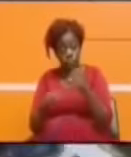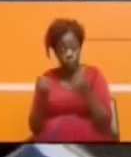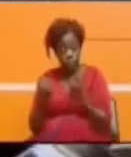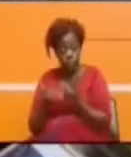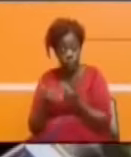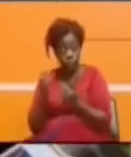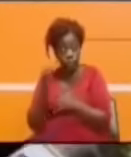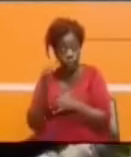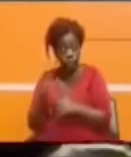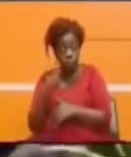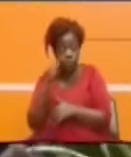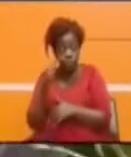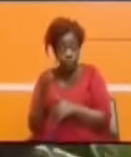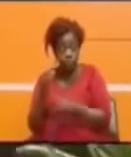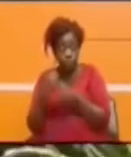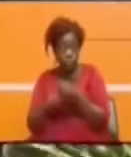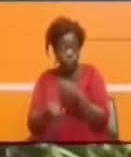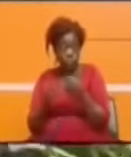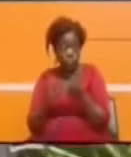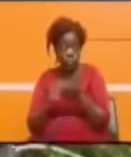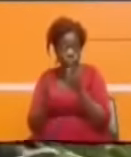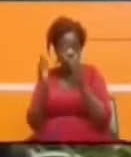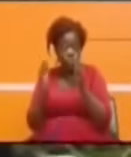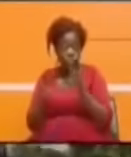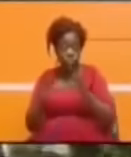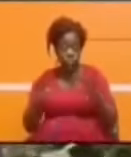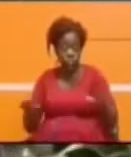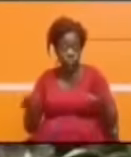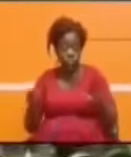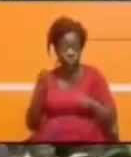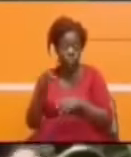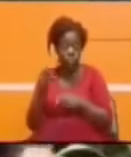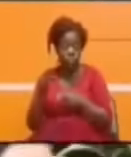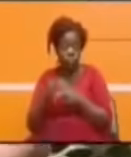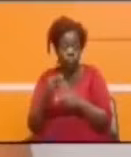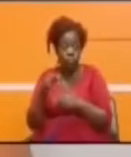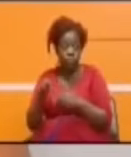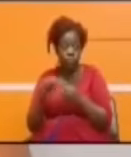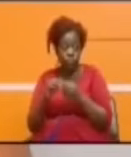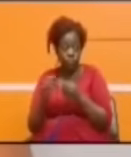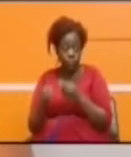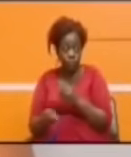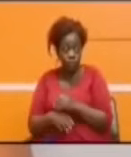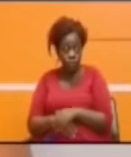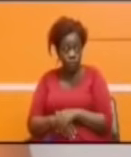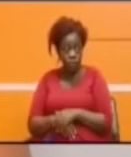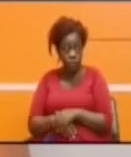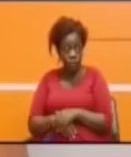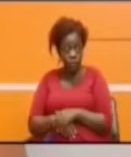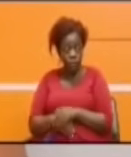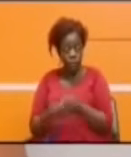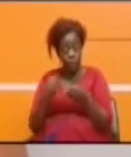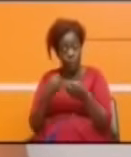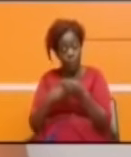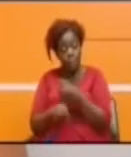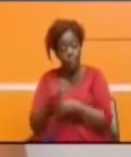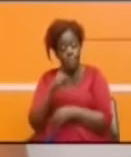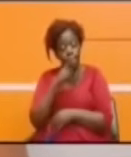we bw'amugambye atunde bafune ettaka eddene balise mmanya g'omwana waabwe omuto. Batunze